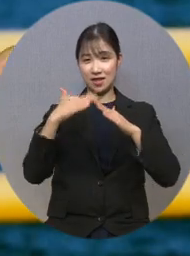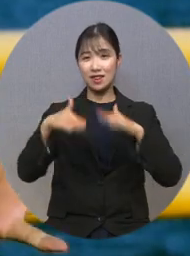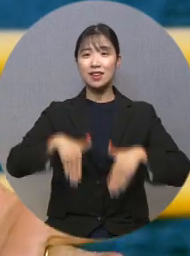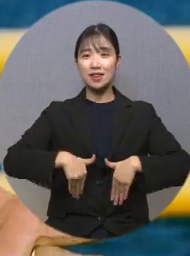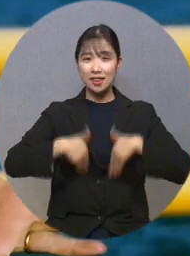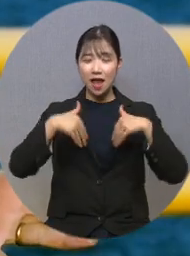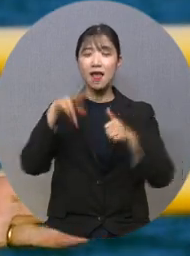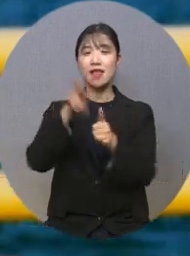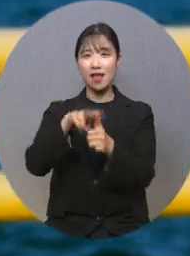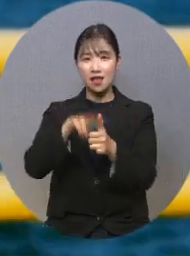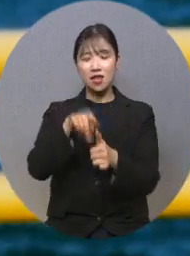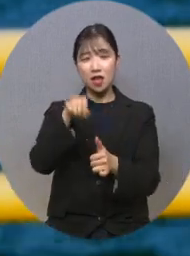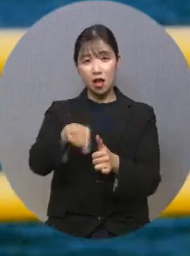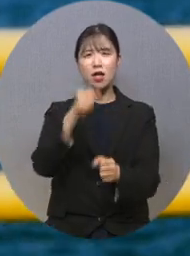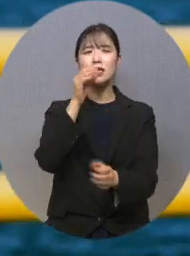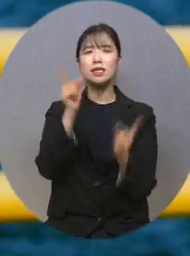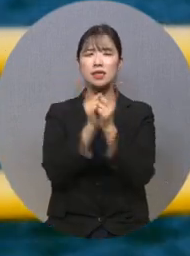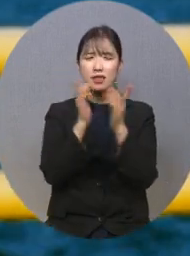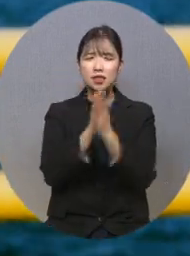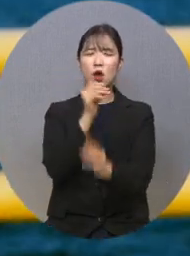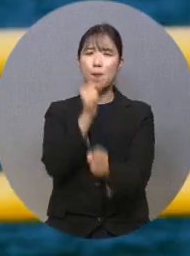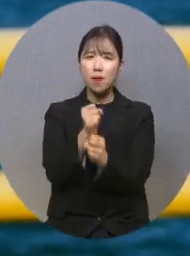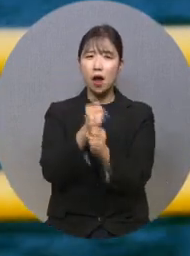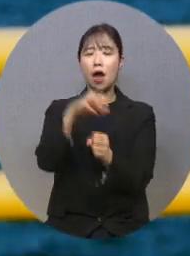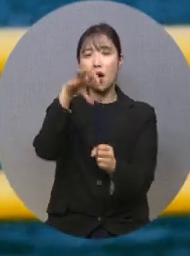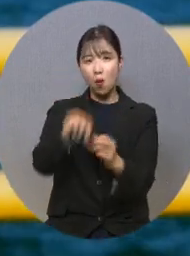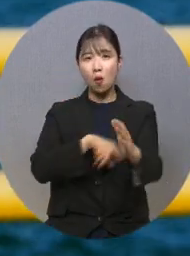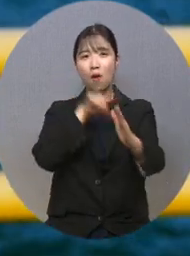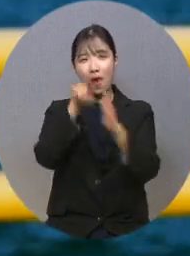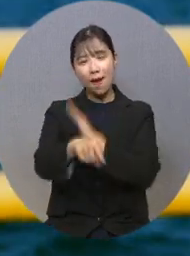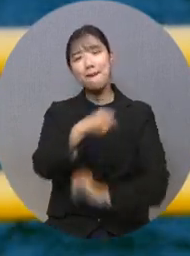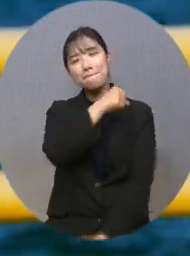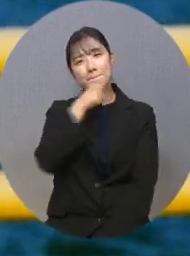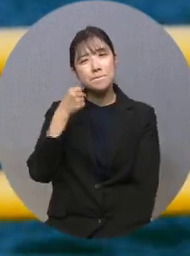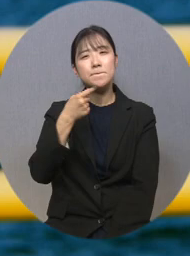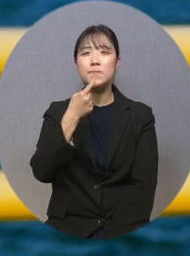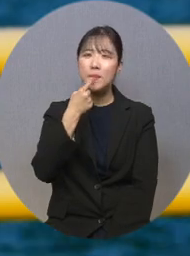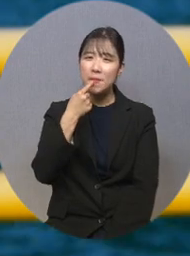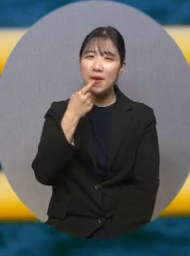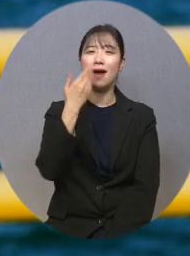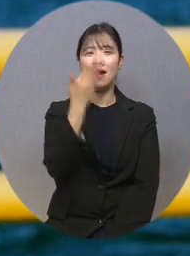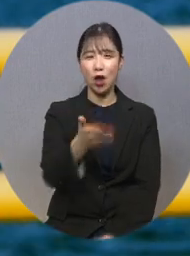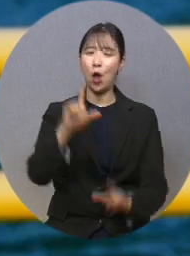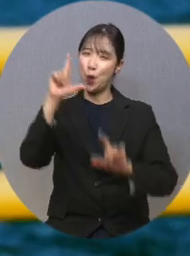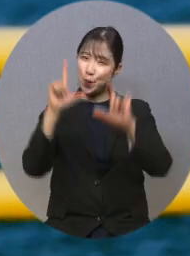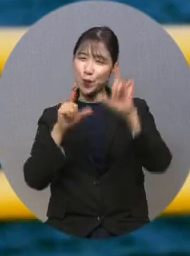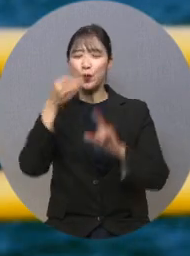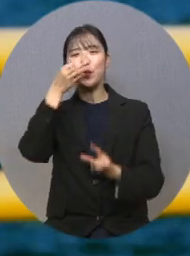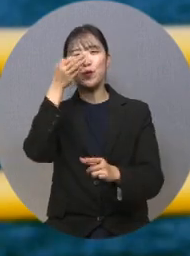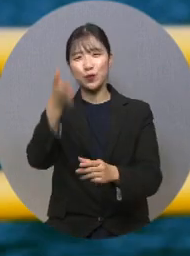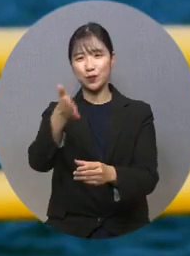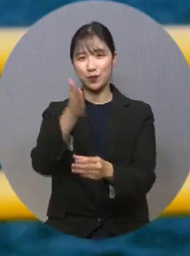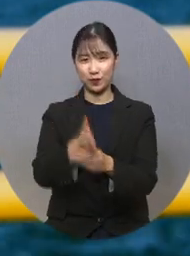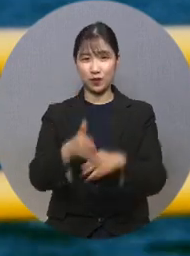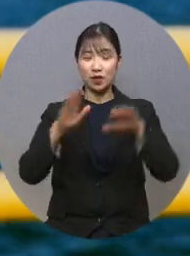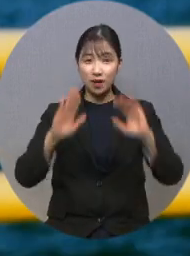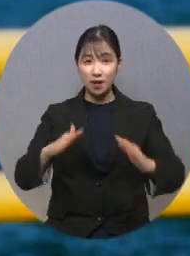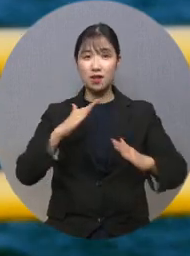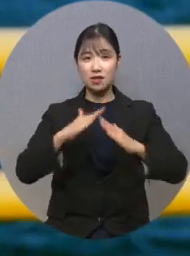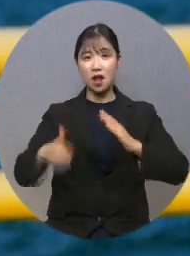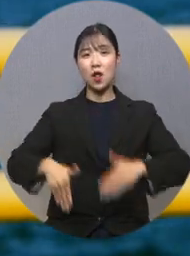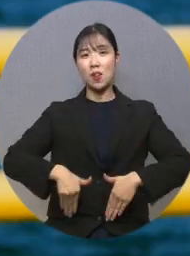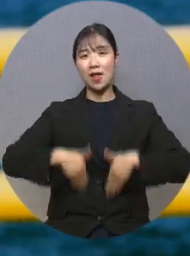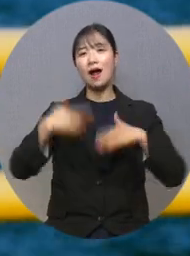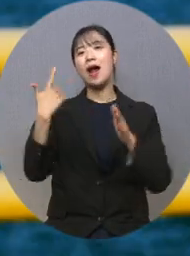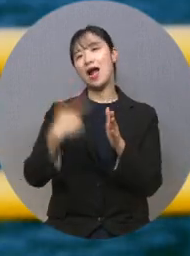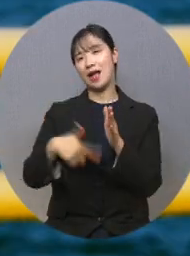직접 생산되는 곳에 가서 여러분들께 그 맛도 보여드리고 그리고 모양도 보여드리고 있는데요. 자, 이번에는 전라남도